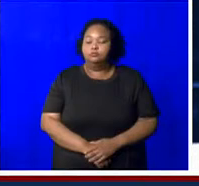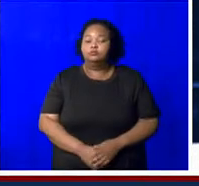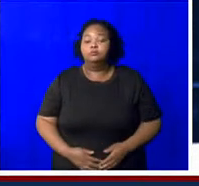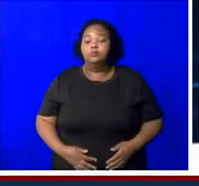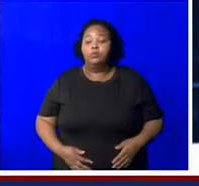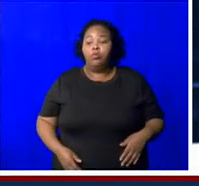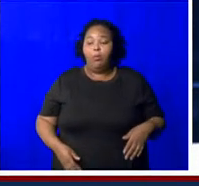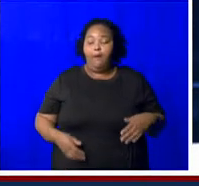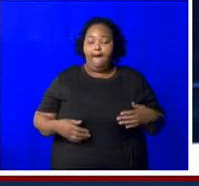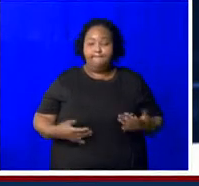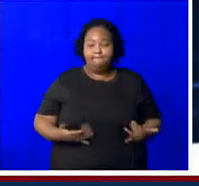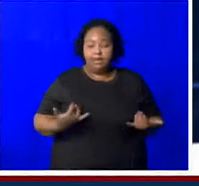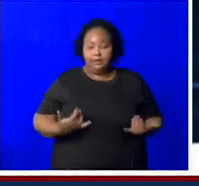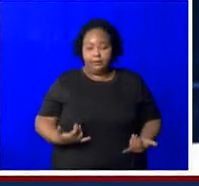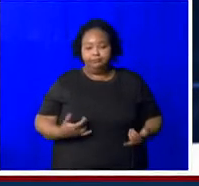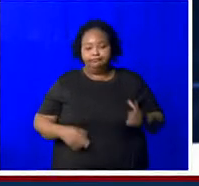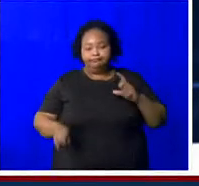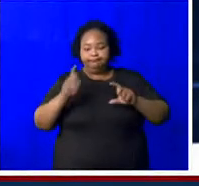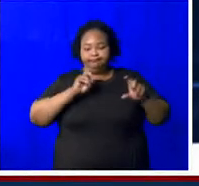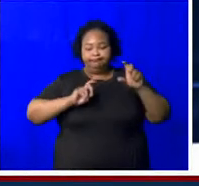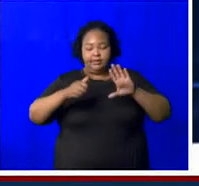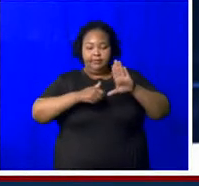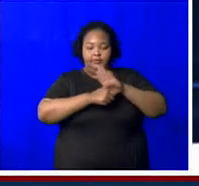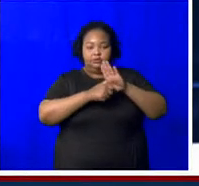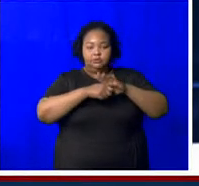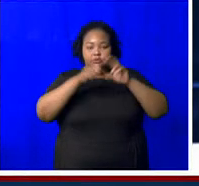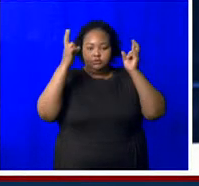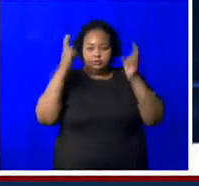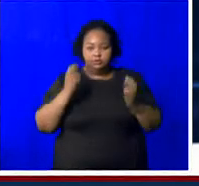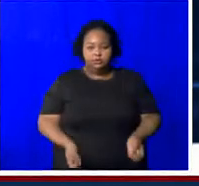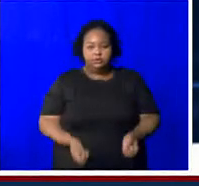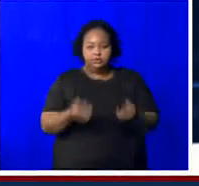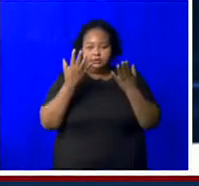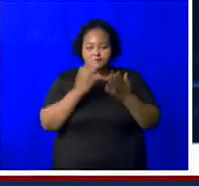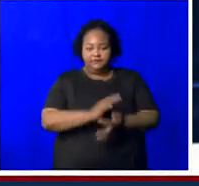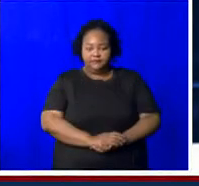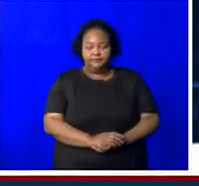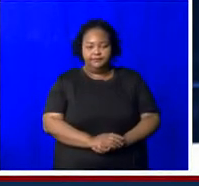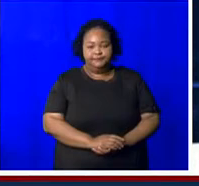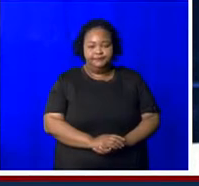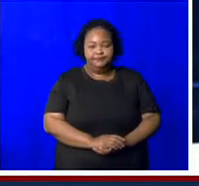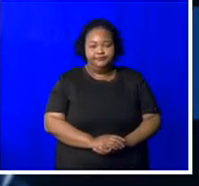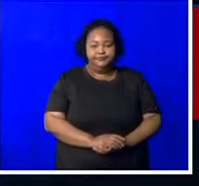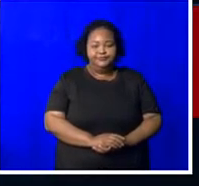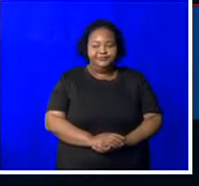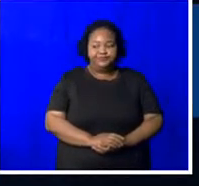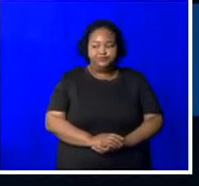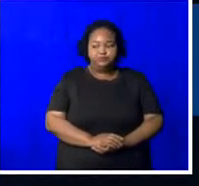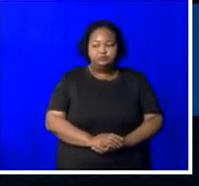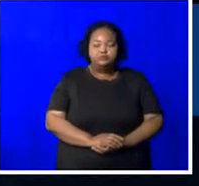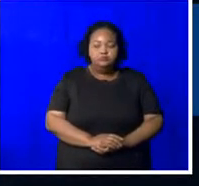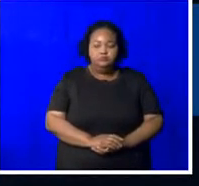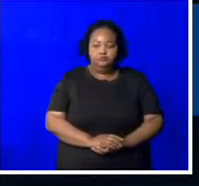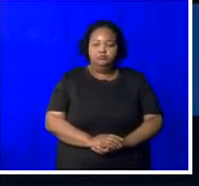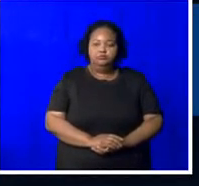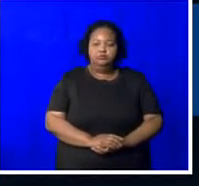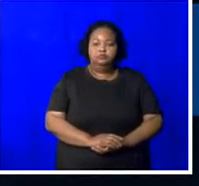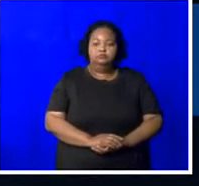Singakade phethi Maswahla Mahle Tindzaba tethu asiphinze sibuke leto lebethamba embili lomuhla.